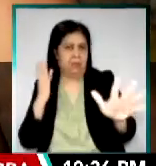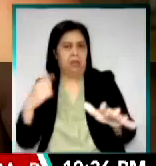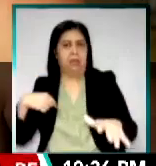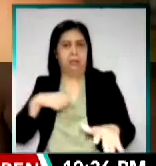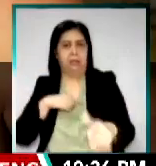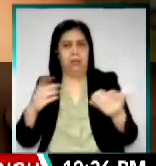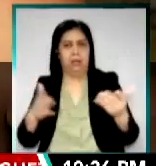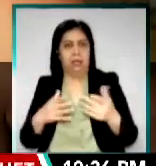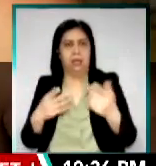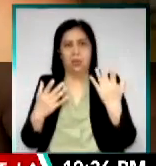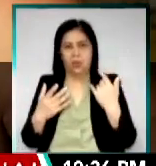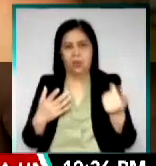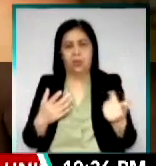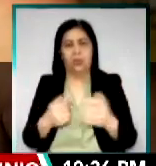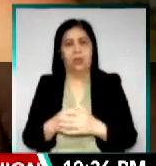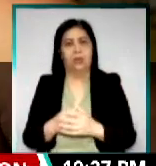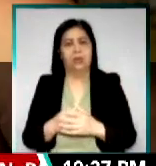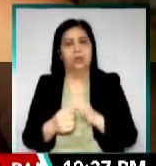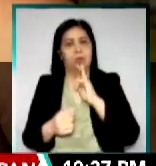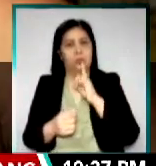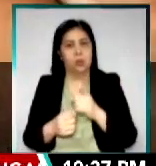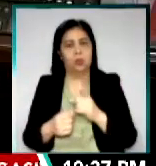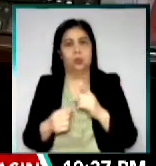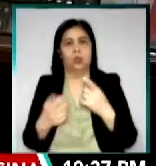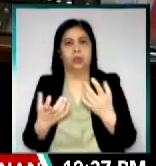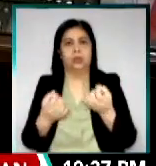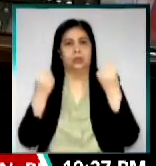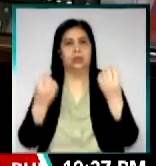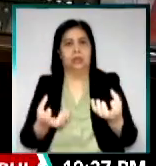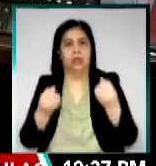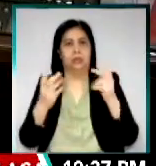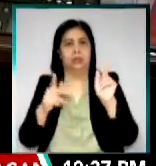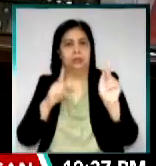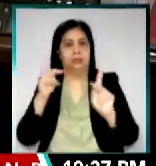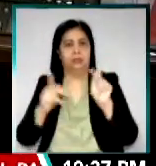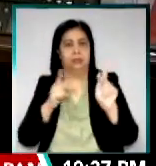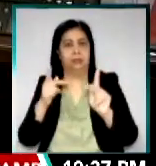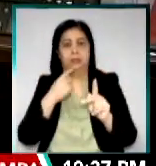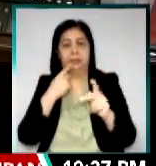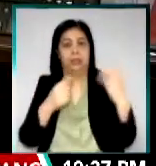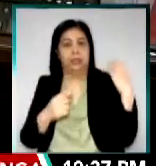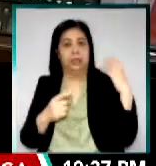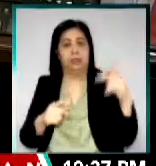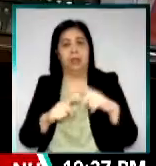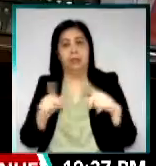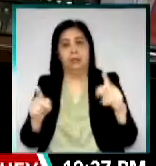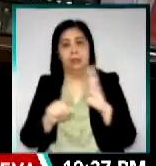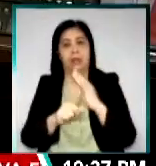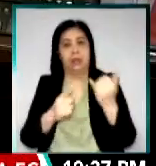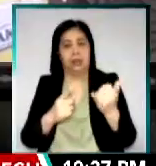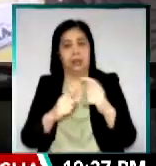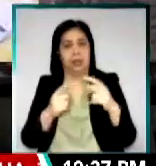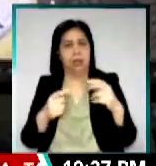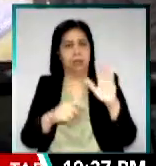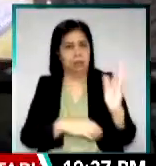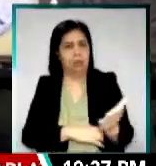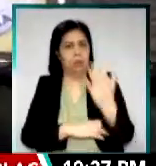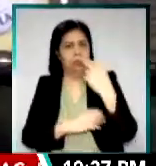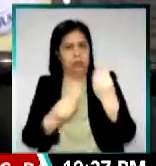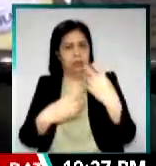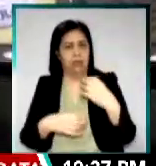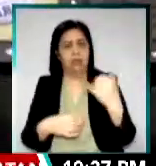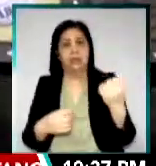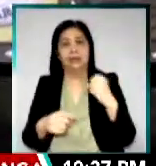nga ng sobra talagang daming tao. Sabi ng chairman ng barangay, umaga nang matanggap ng kanyang staff ang coordination